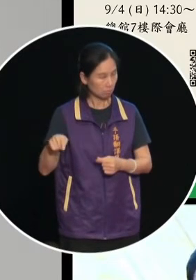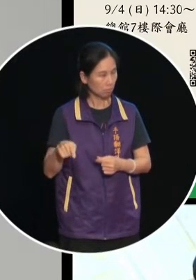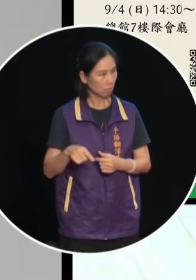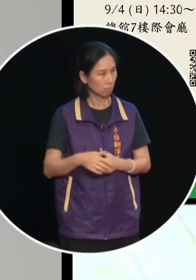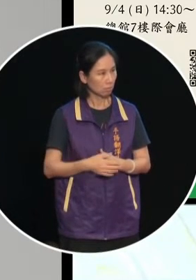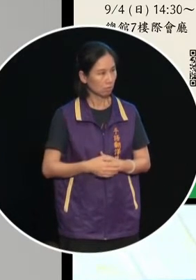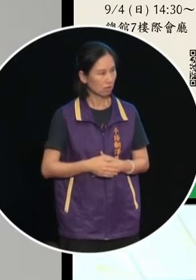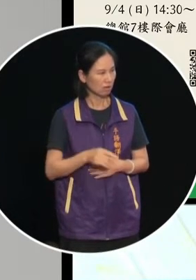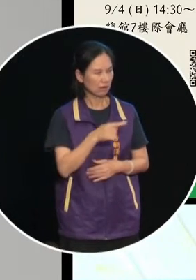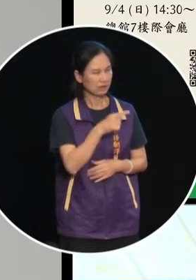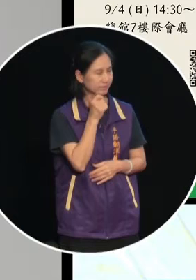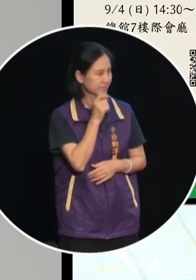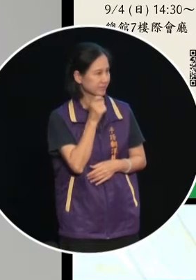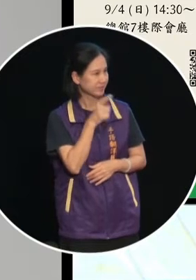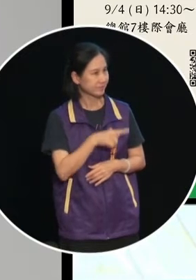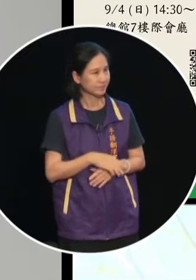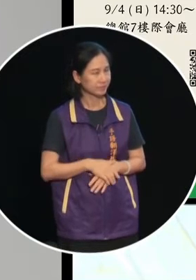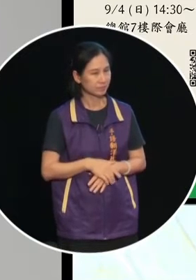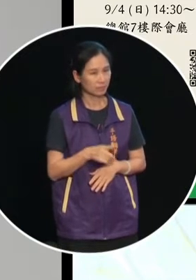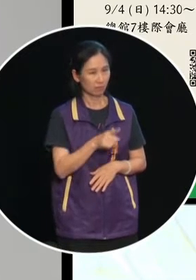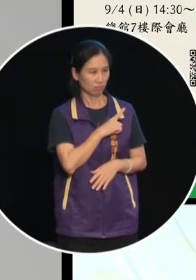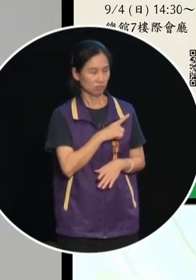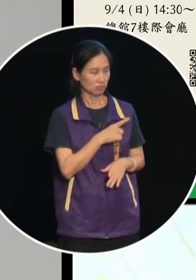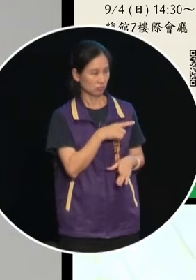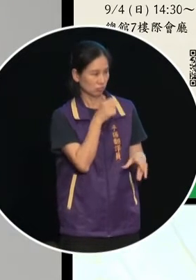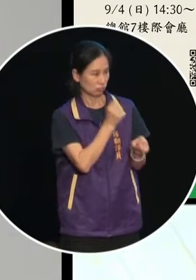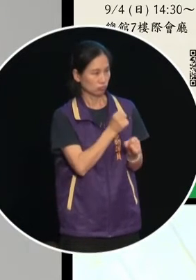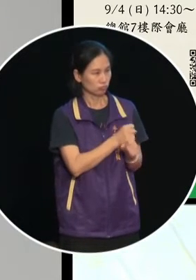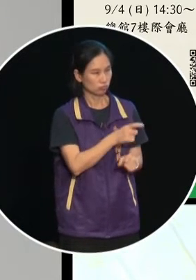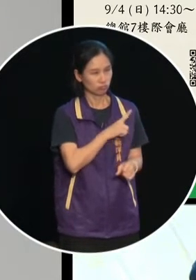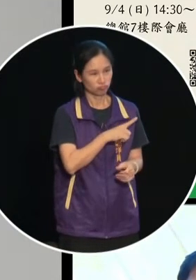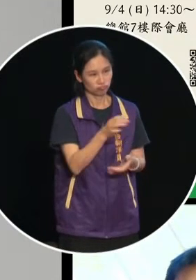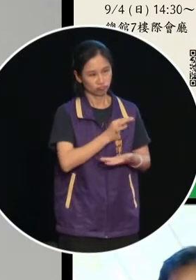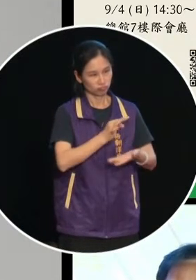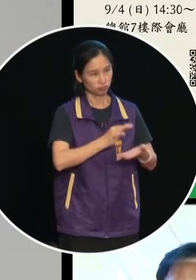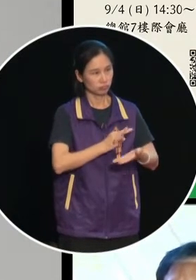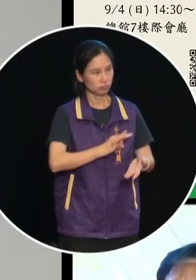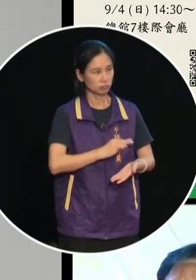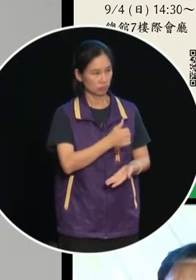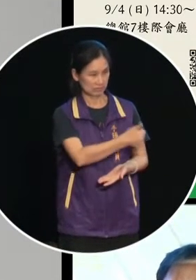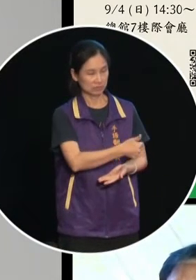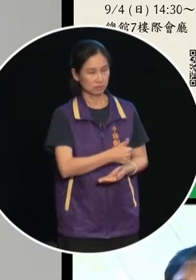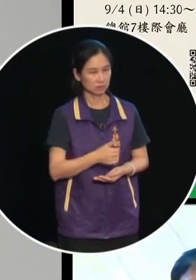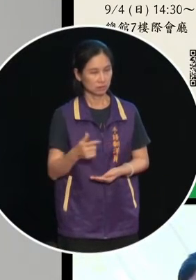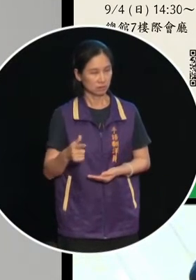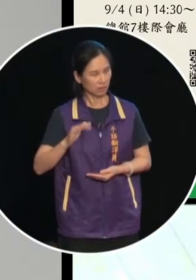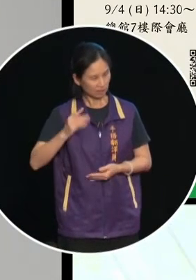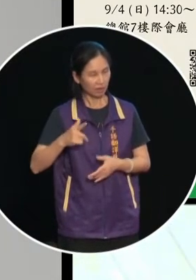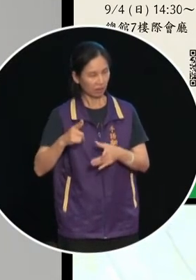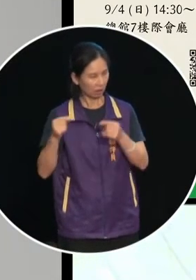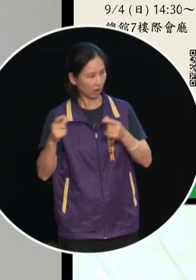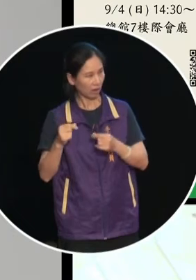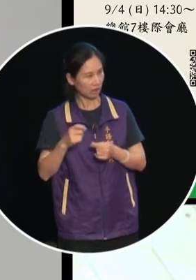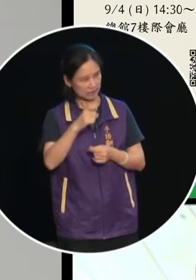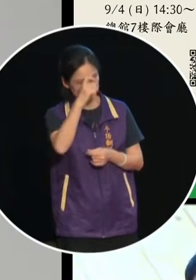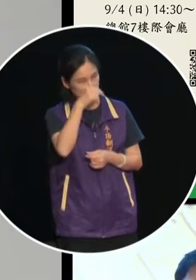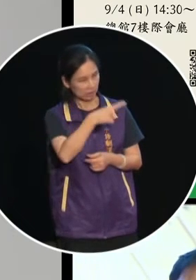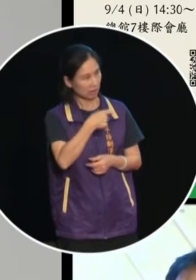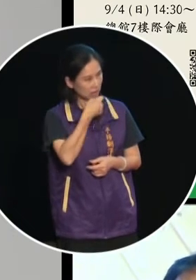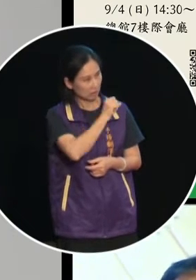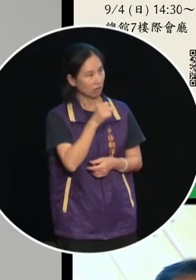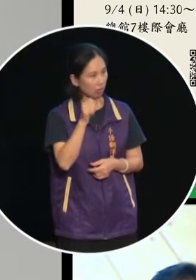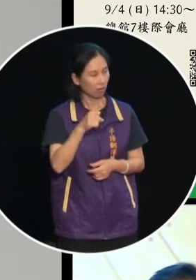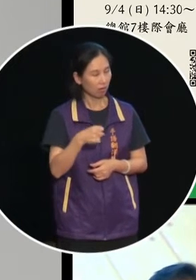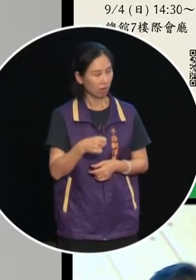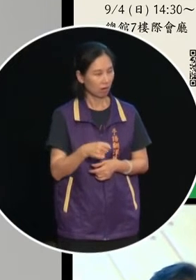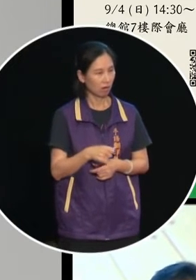本，因为他们自己做就卖给日本就好吧。不过日本硬要，那台湾方面也答应，我可能是这个